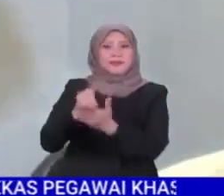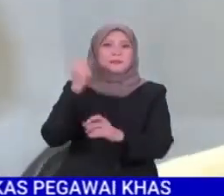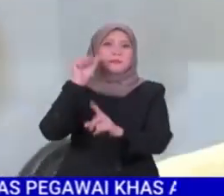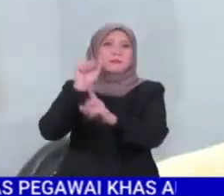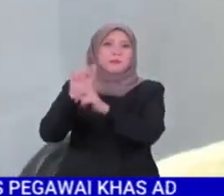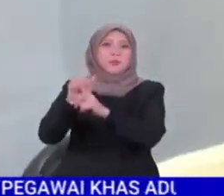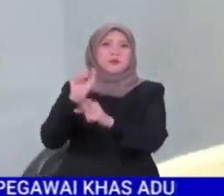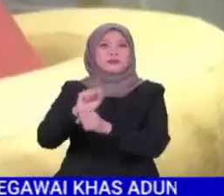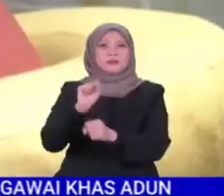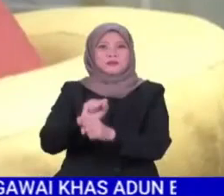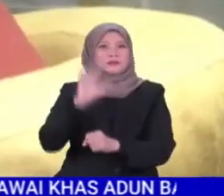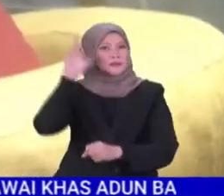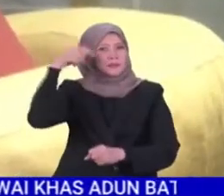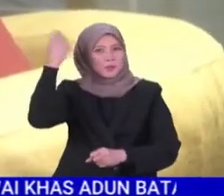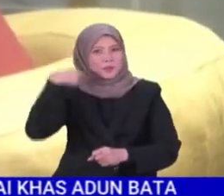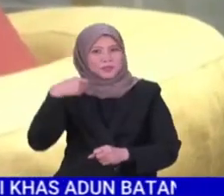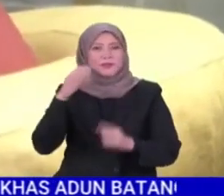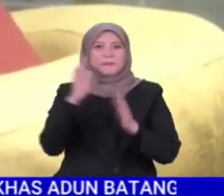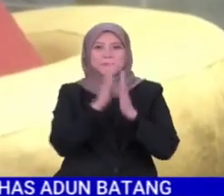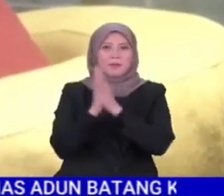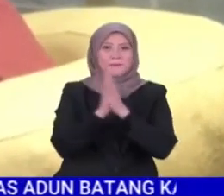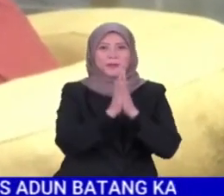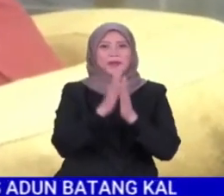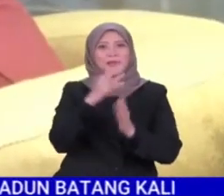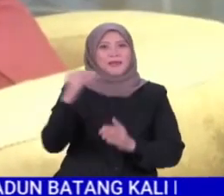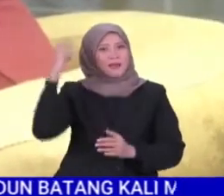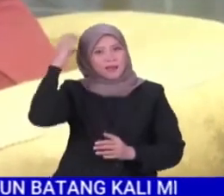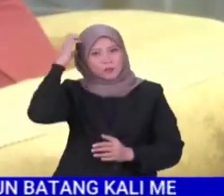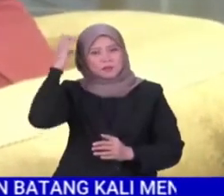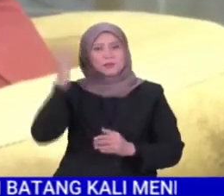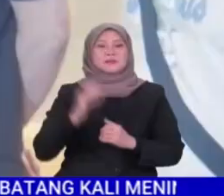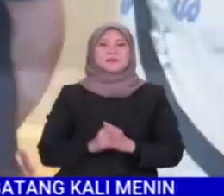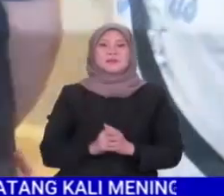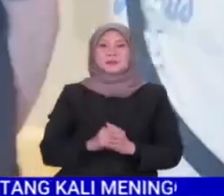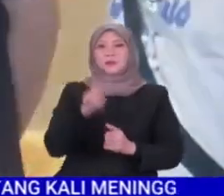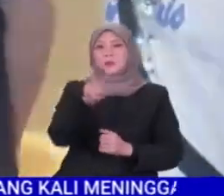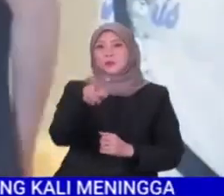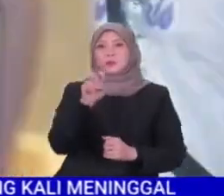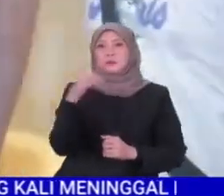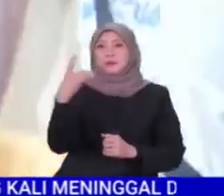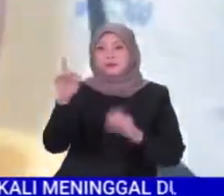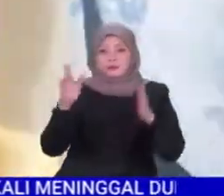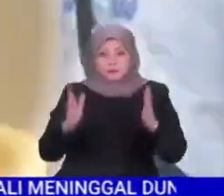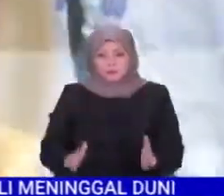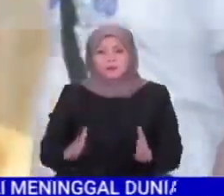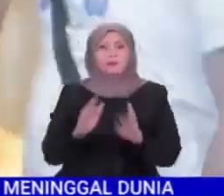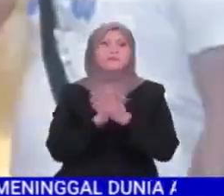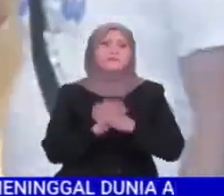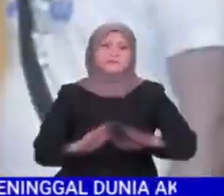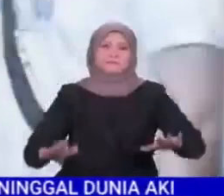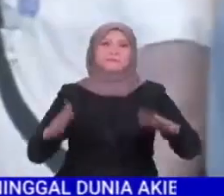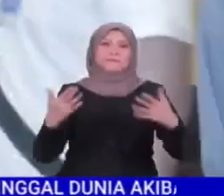penipuan kerja di Kemboja, Myanmar dan Laos. Daripada jumlah itu, 218 orang telah